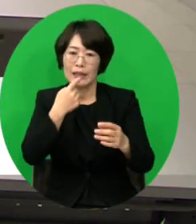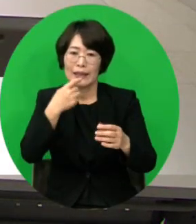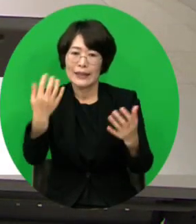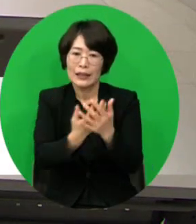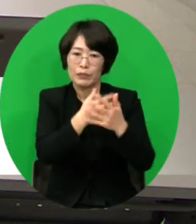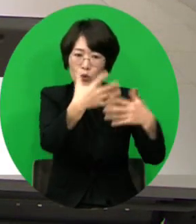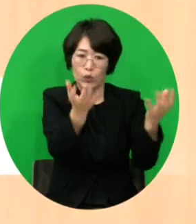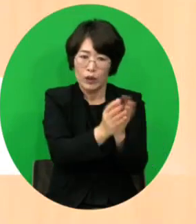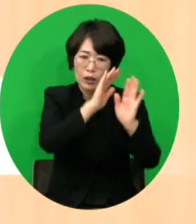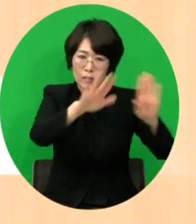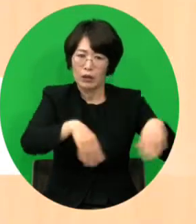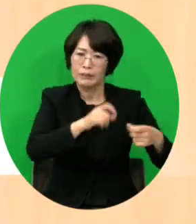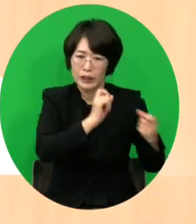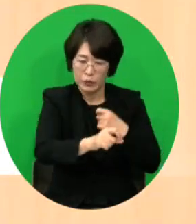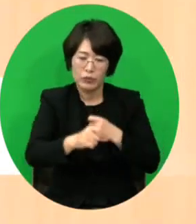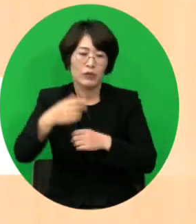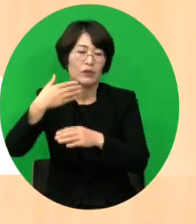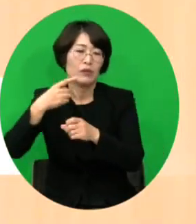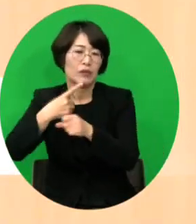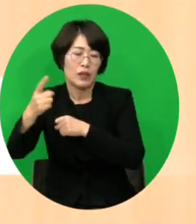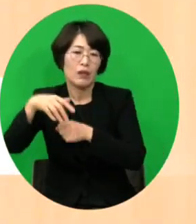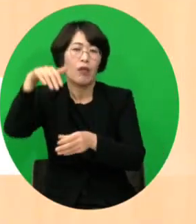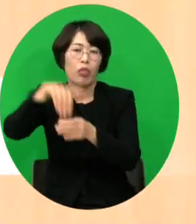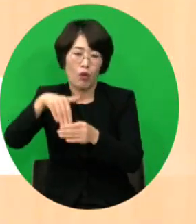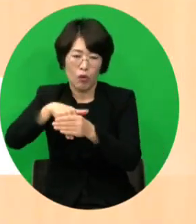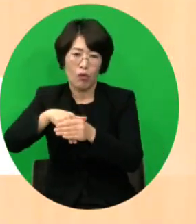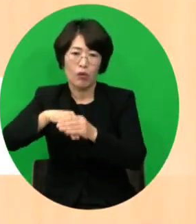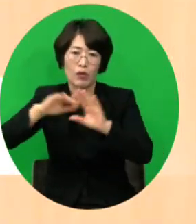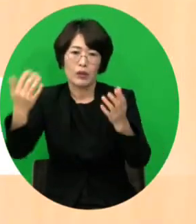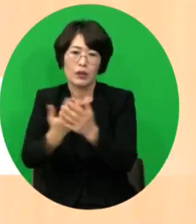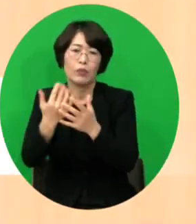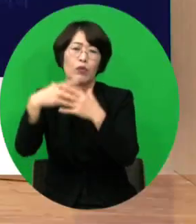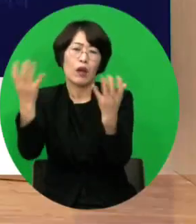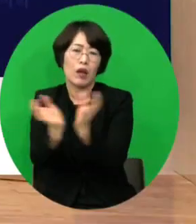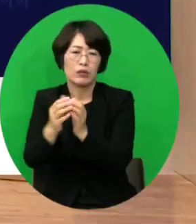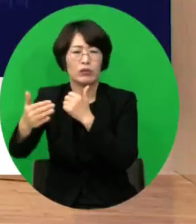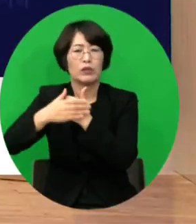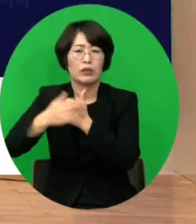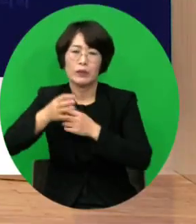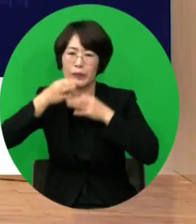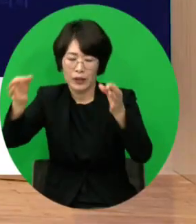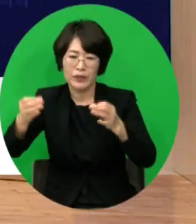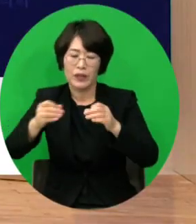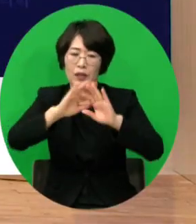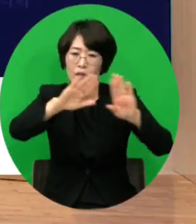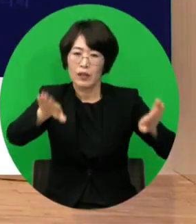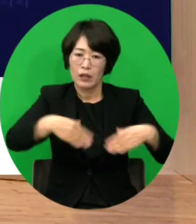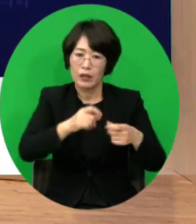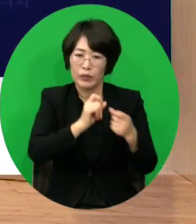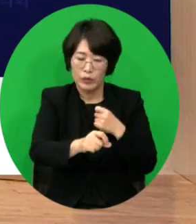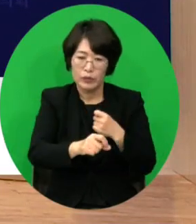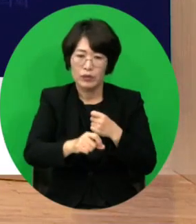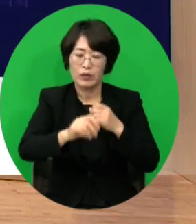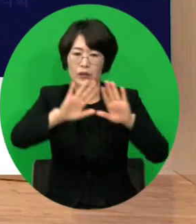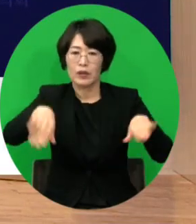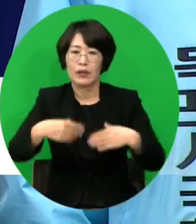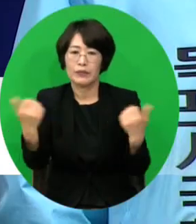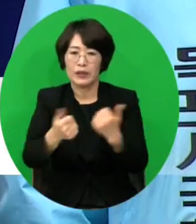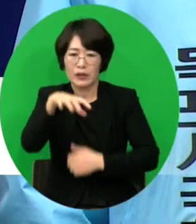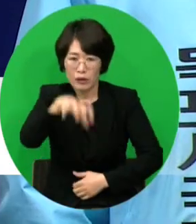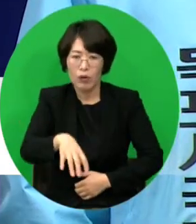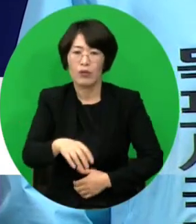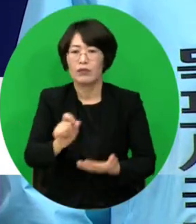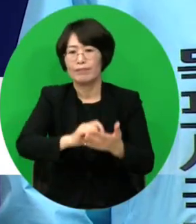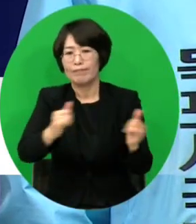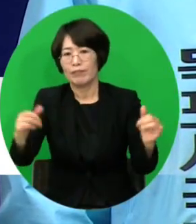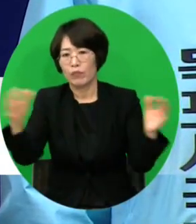도당의 내년 총선에서 진보당 후보들에 대한 지지를 호소했습니다 진보당 전남 도당은 오늘 전남도 의회에서 기자 회견을